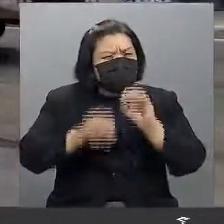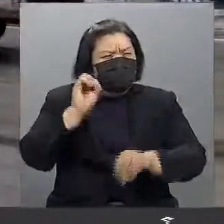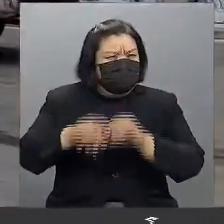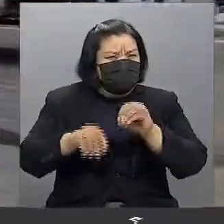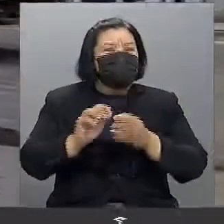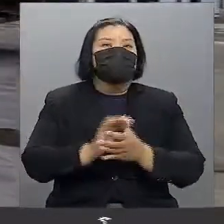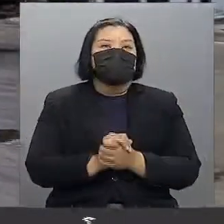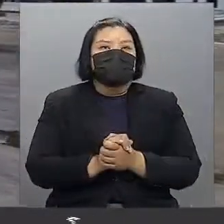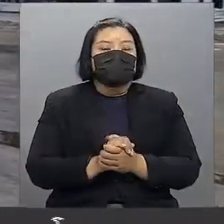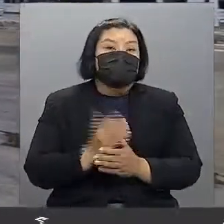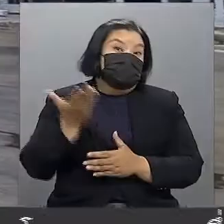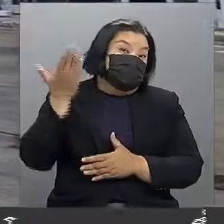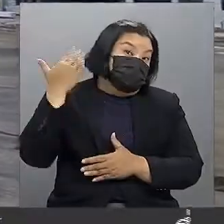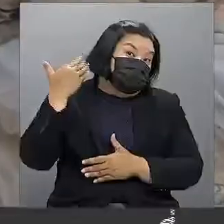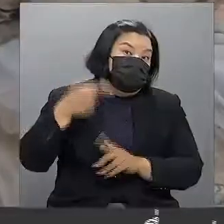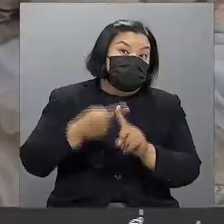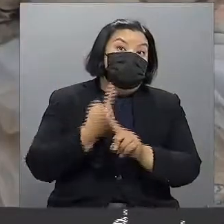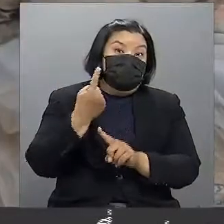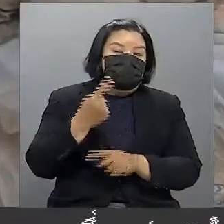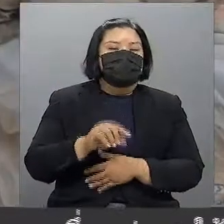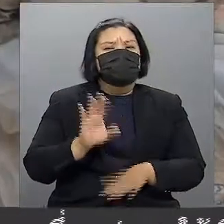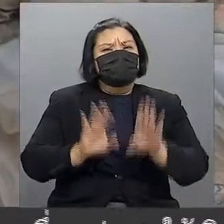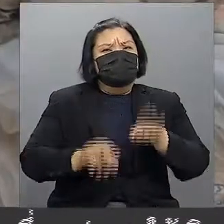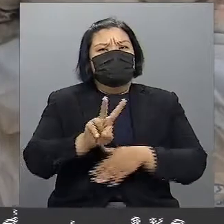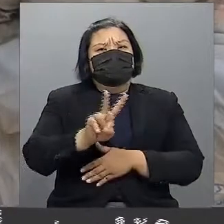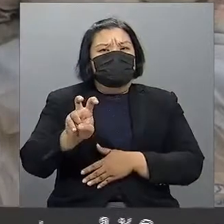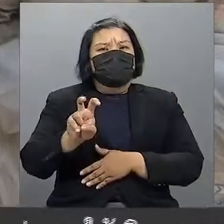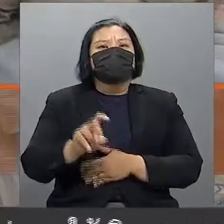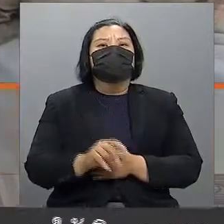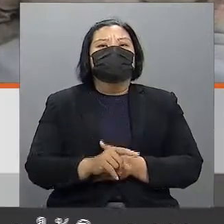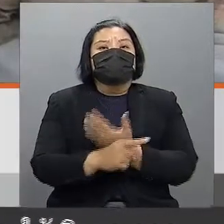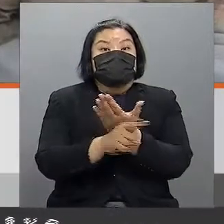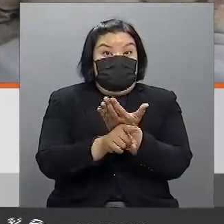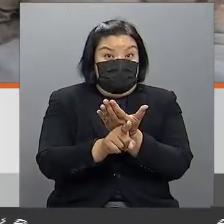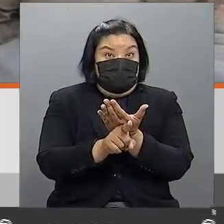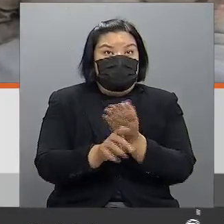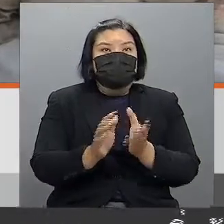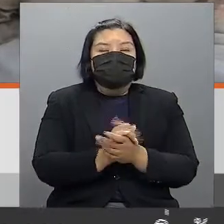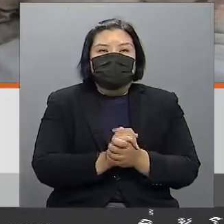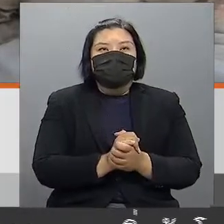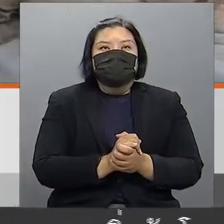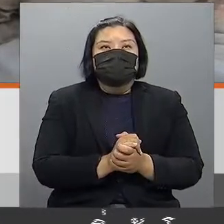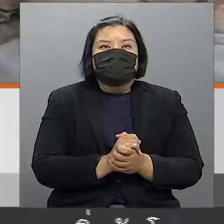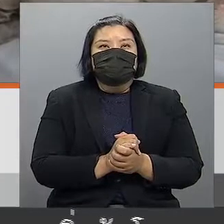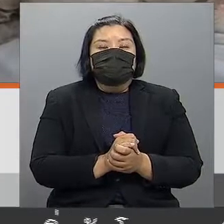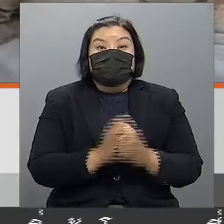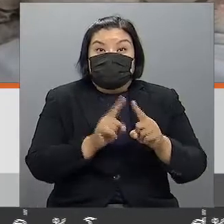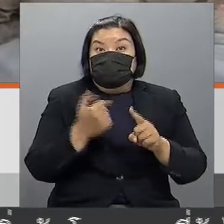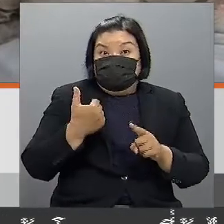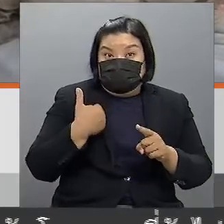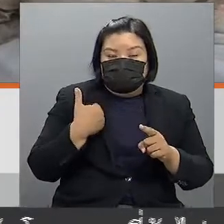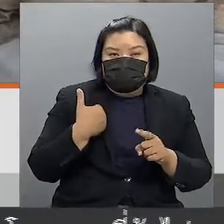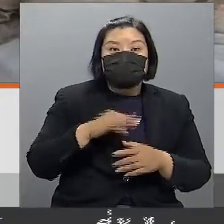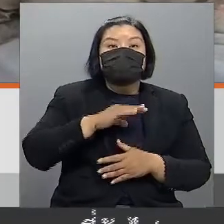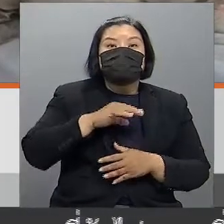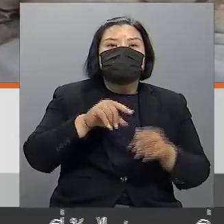มาณ200กิโลนะครับอันนี้ยังไม่รวมในครัวเรือนนะครับซึ่งในครัวเรือนเร